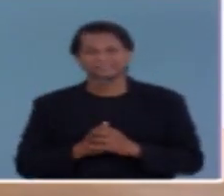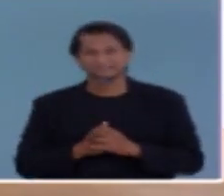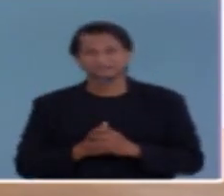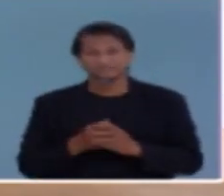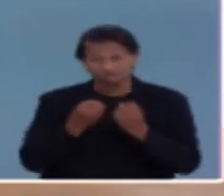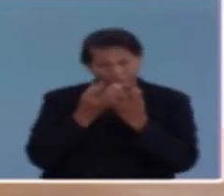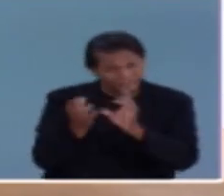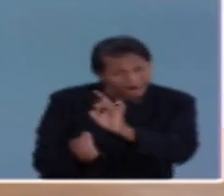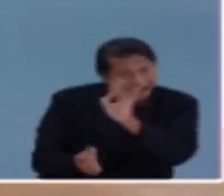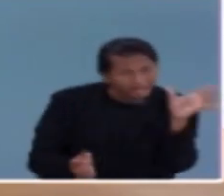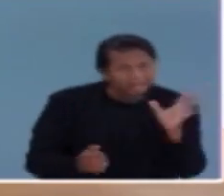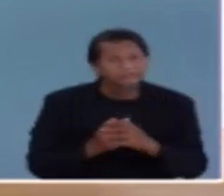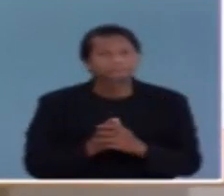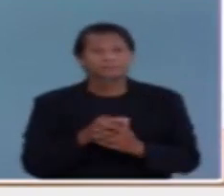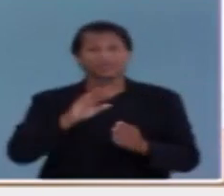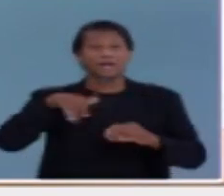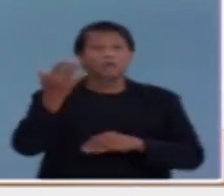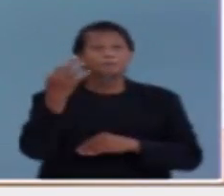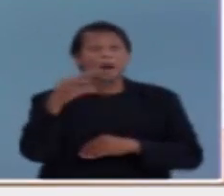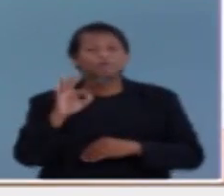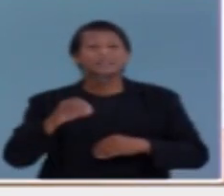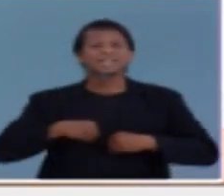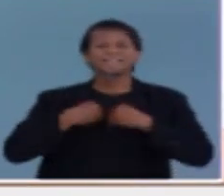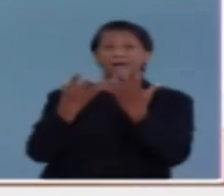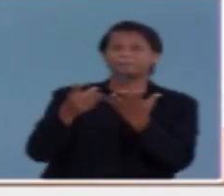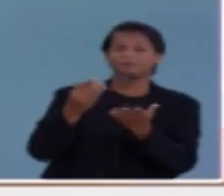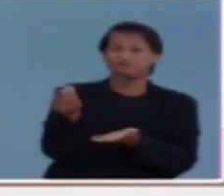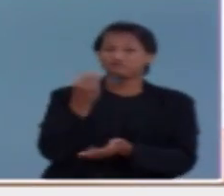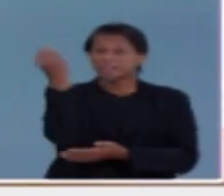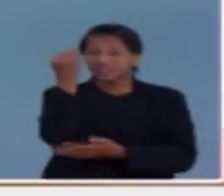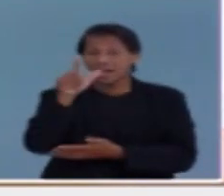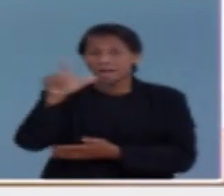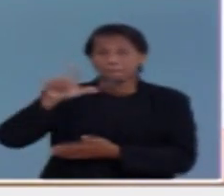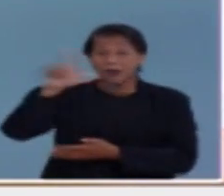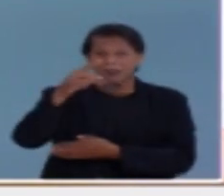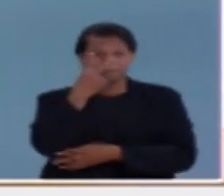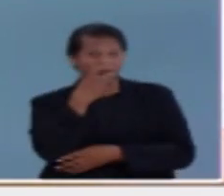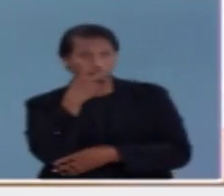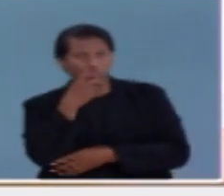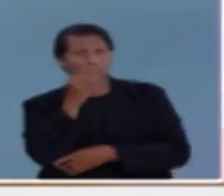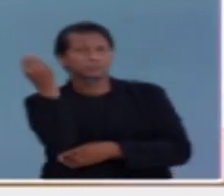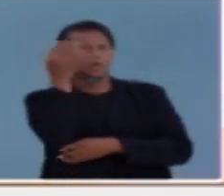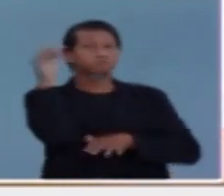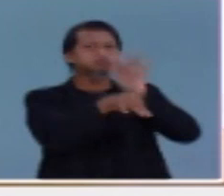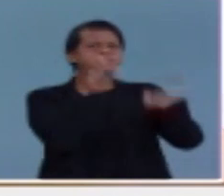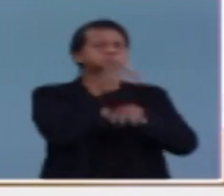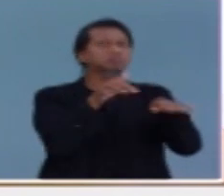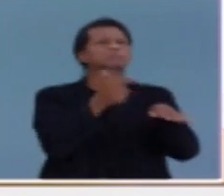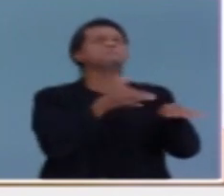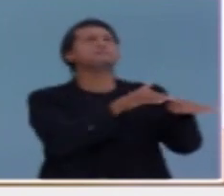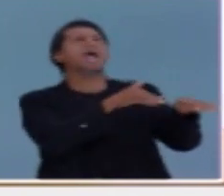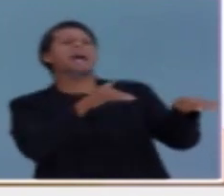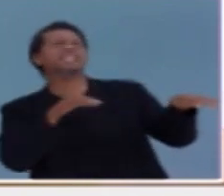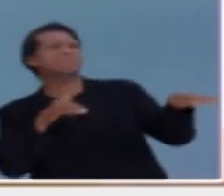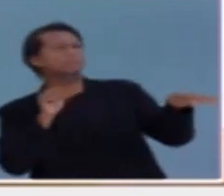Baru Islam, selain di kawasan Bali, kawasan wisata Lembang di Kabupaten Bandung Barat dipadati wisatawan. Akibatnya kemacetan tak terhindarkan,